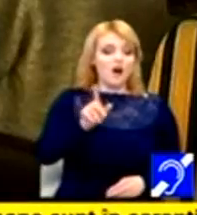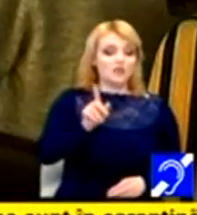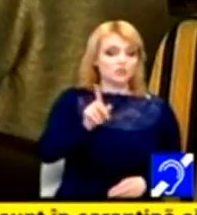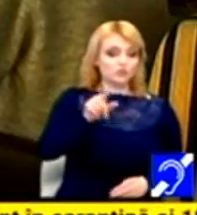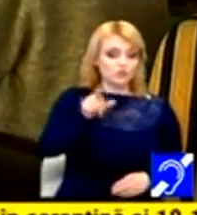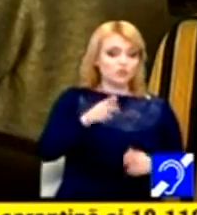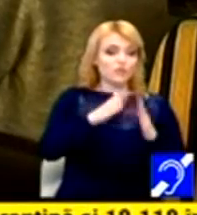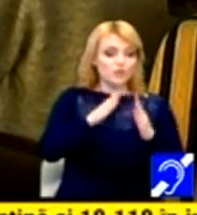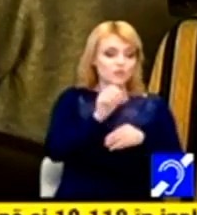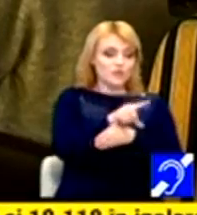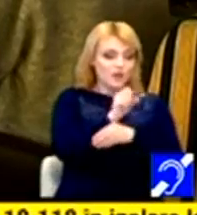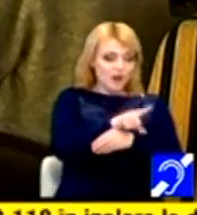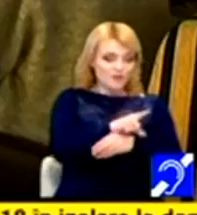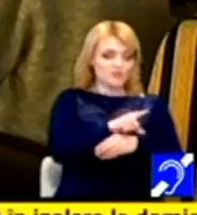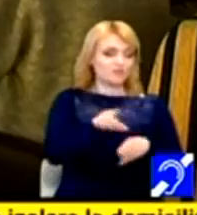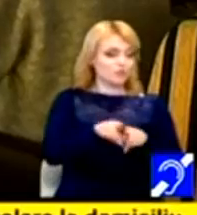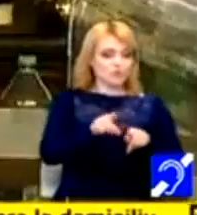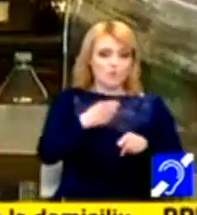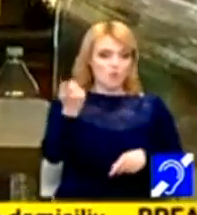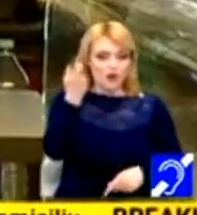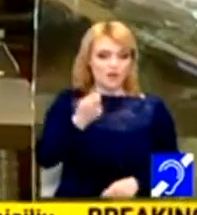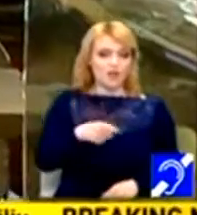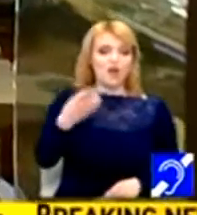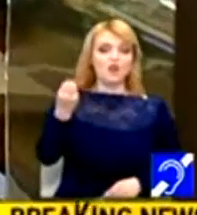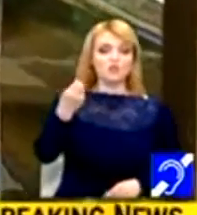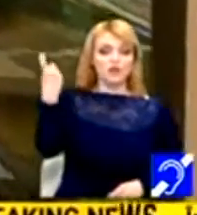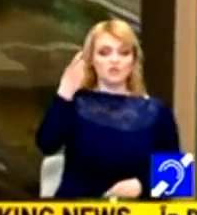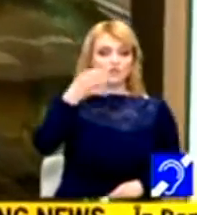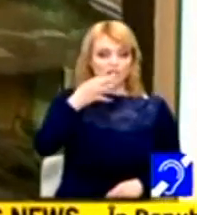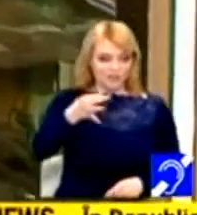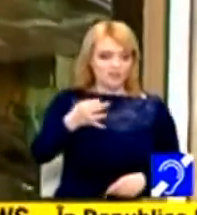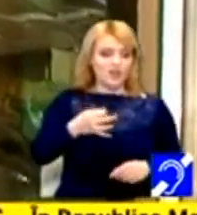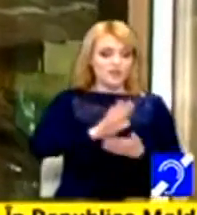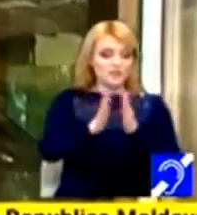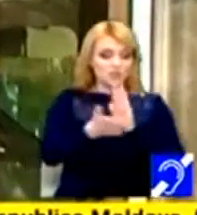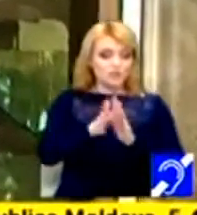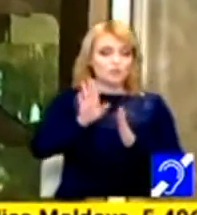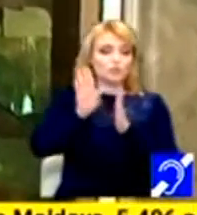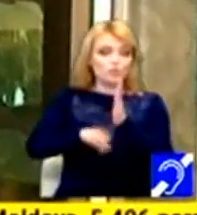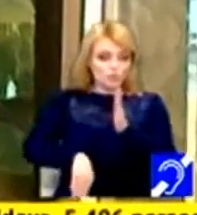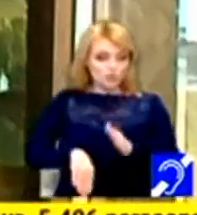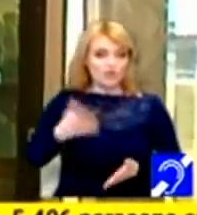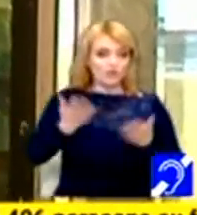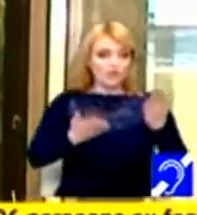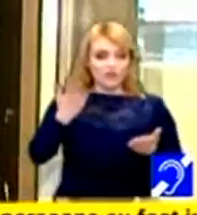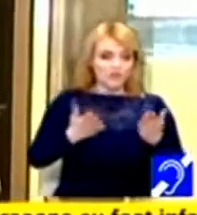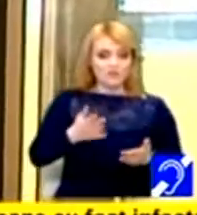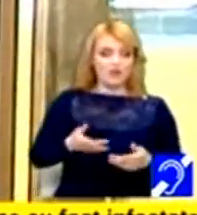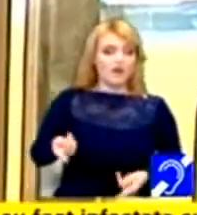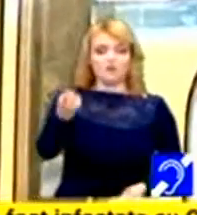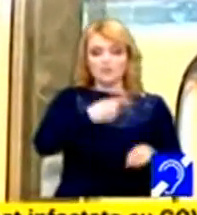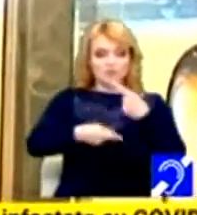la 10% față de lunele anterioare. Antreprenorul spune că situația se va complica și mai mult dacă nu își va